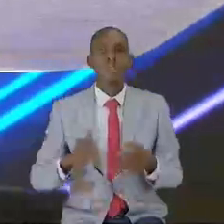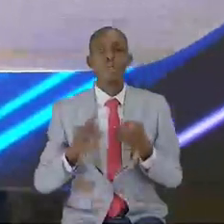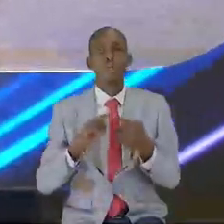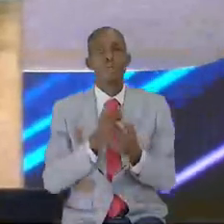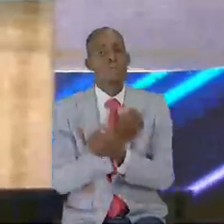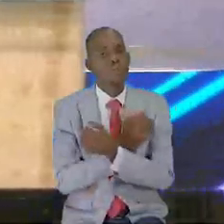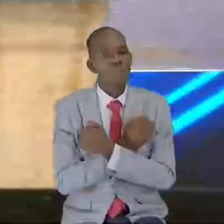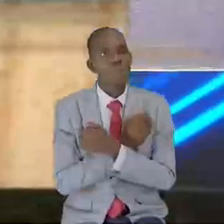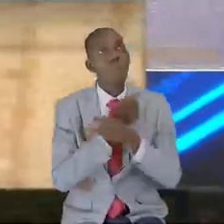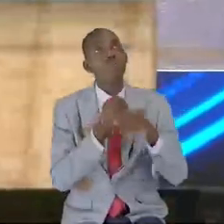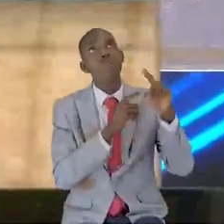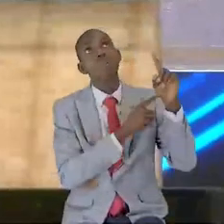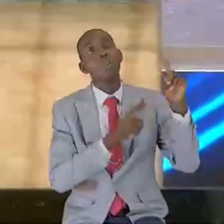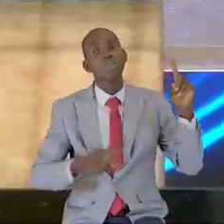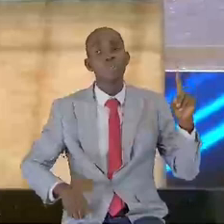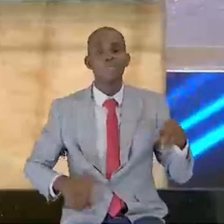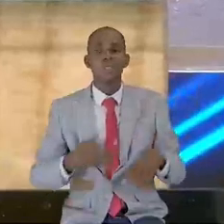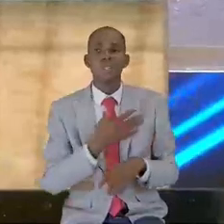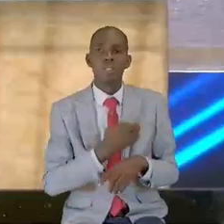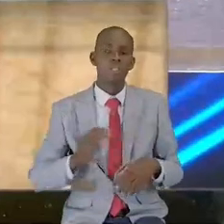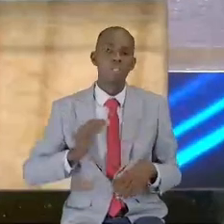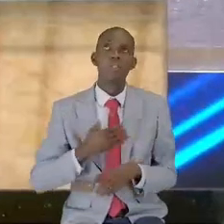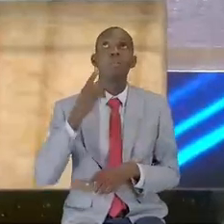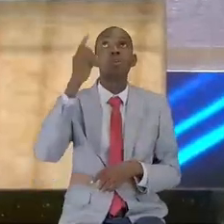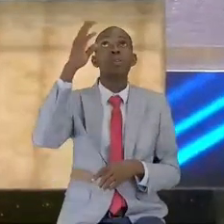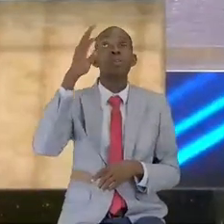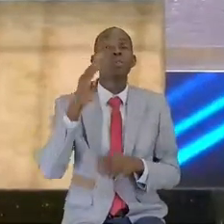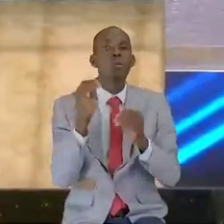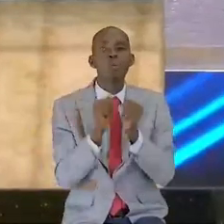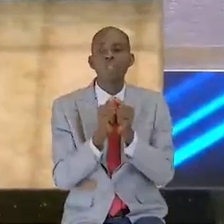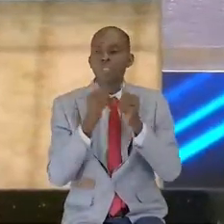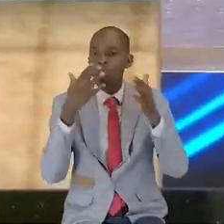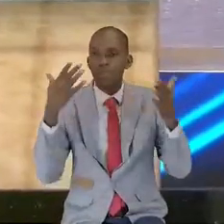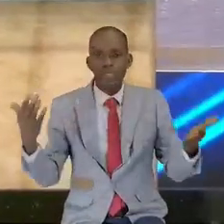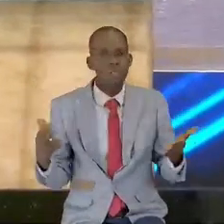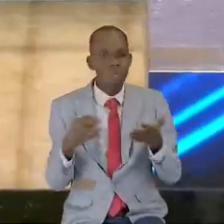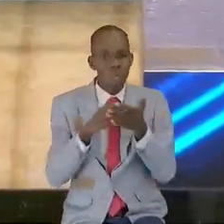Pour aimer l'Éternel, notre Dieu, sans réserve.